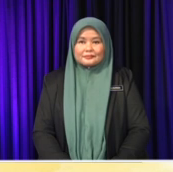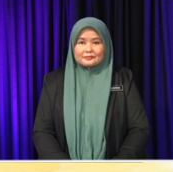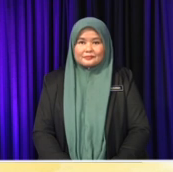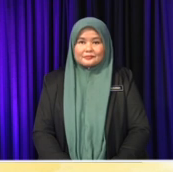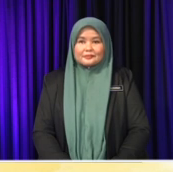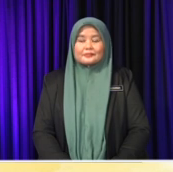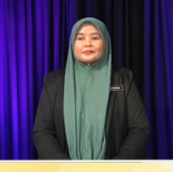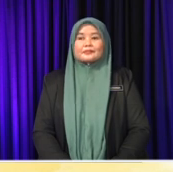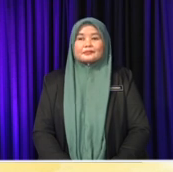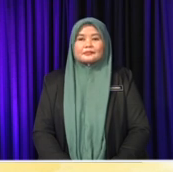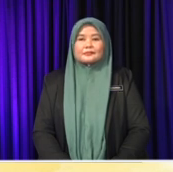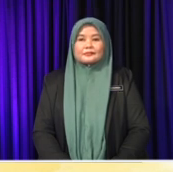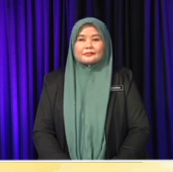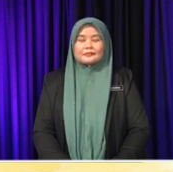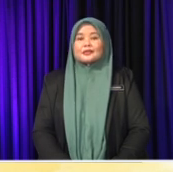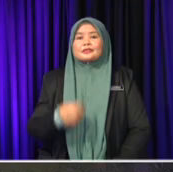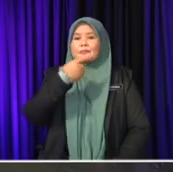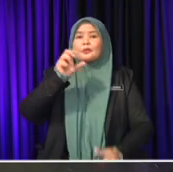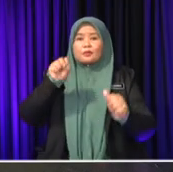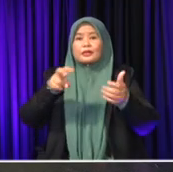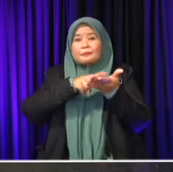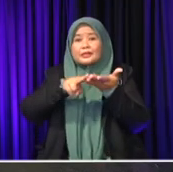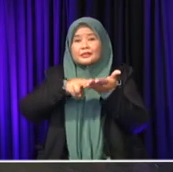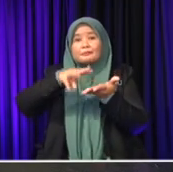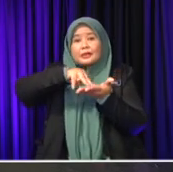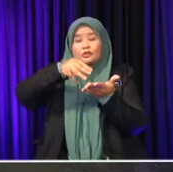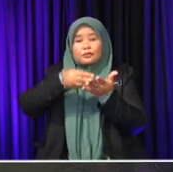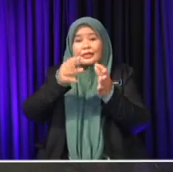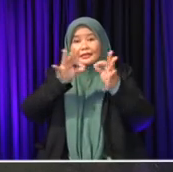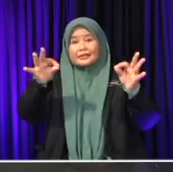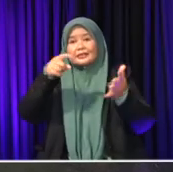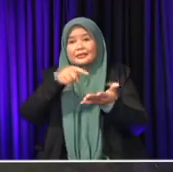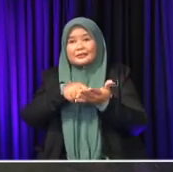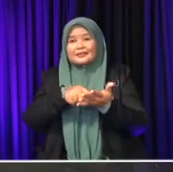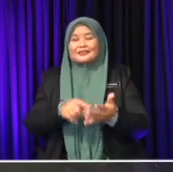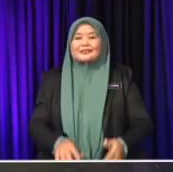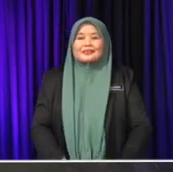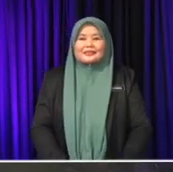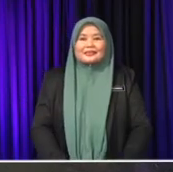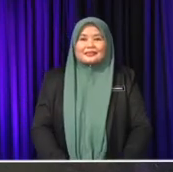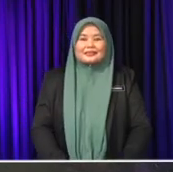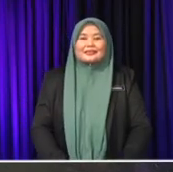oke minta tolong ada sapu yang boleh membacakan terjemahan Ayah ini silahkan aja